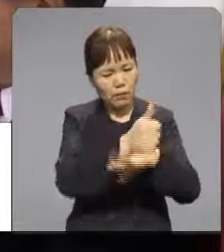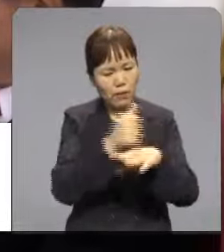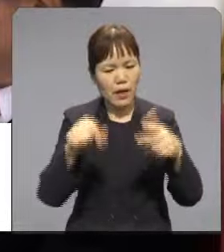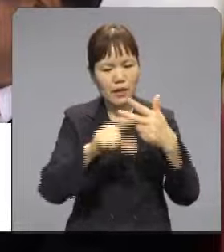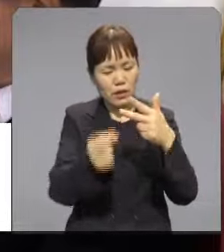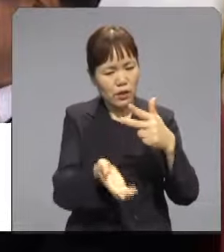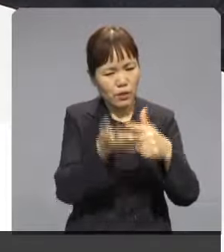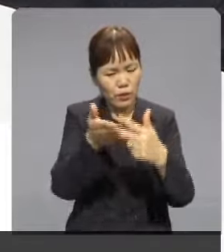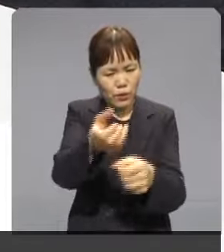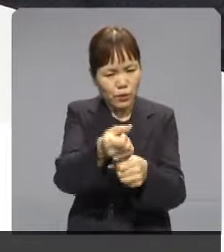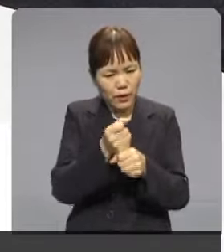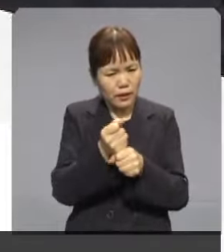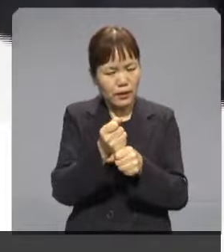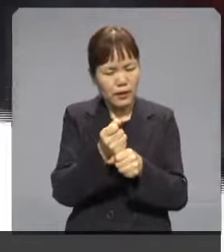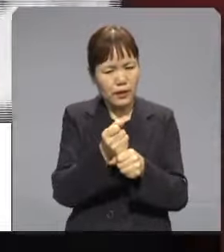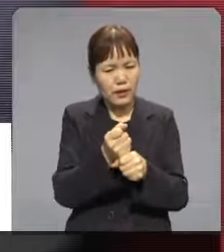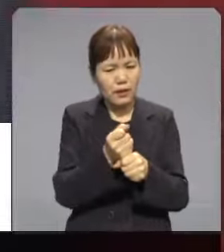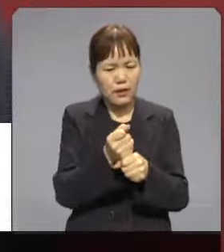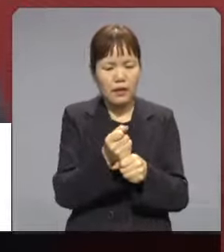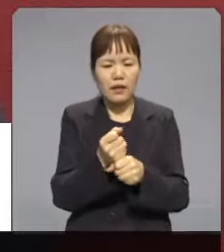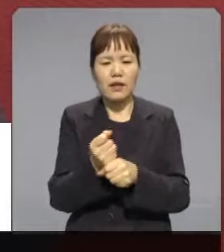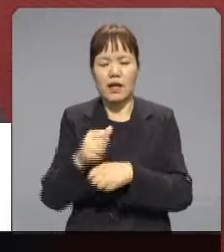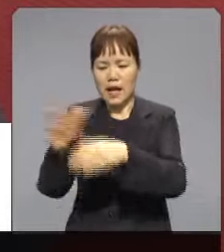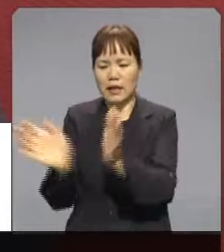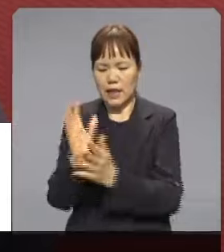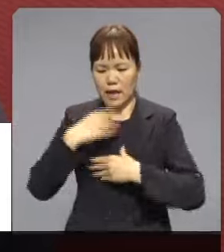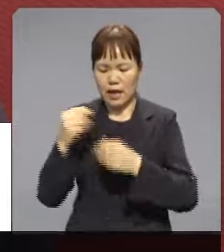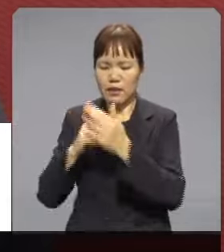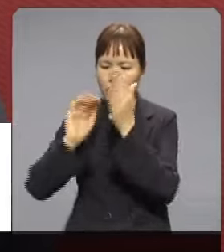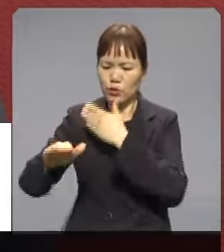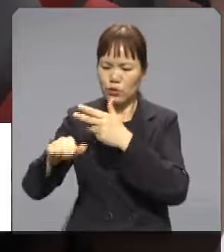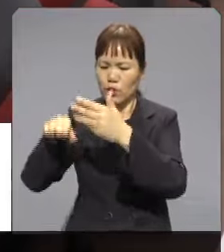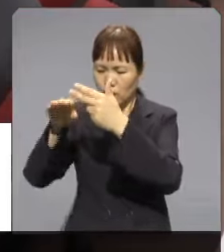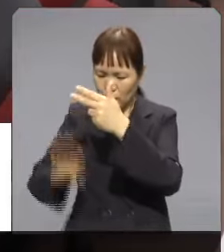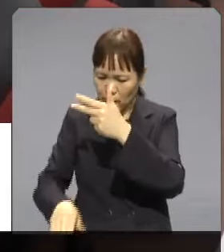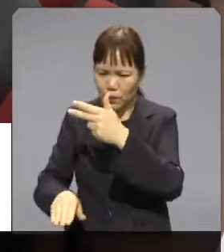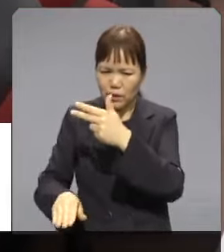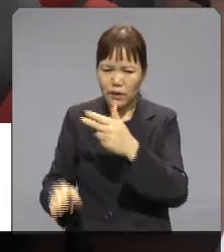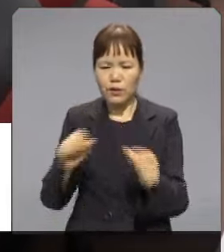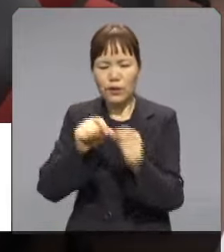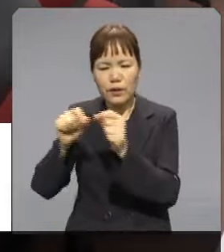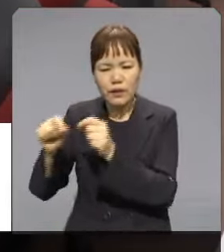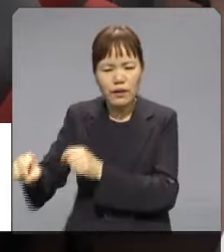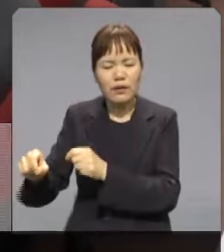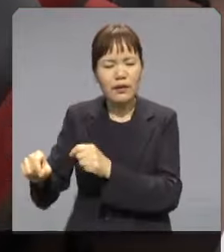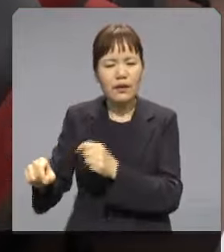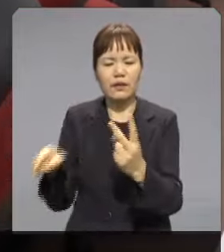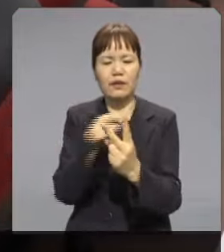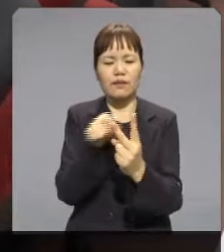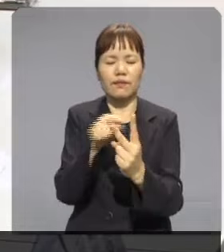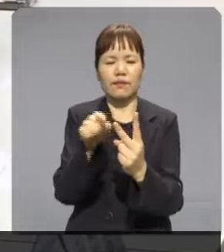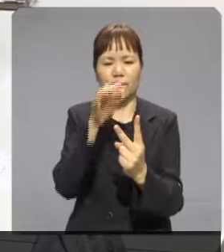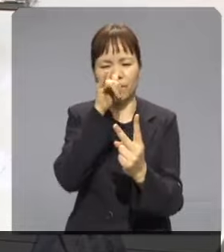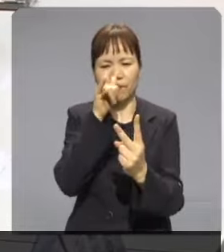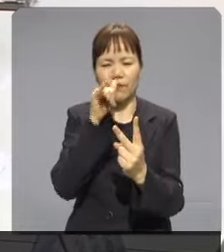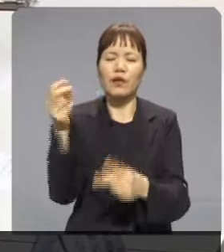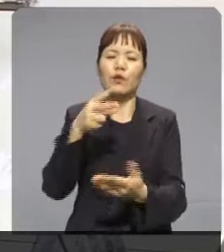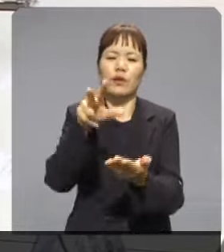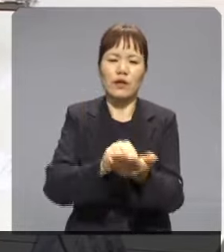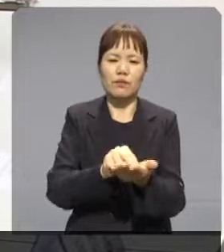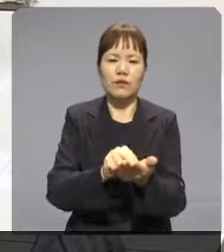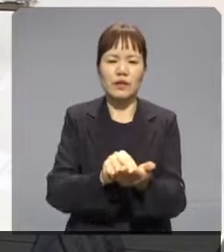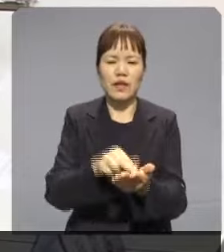초로 앞당기자는 의견과 당을 안정시킨 뒤 하반기로 연기하자는 주장이 팽팽했습니다. 또 다른 현안으로